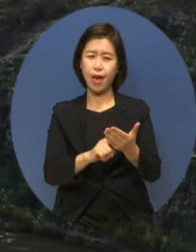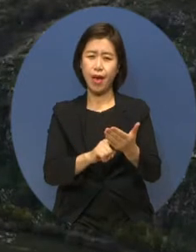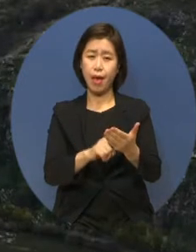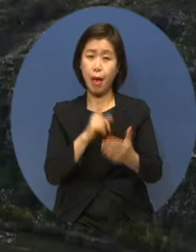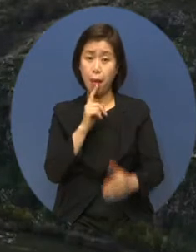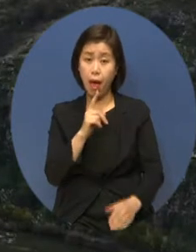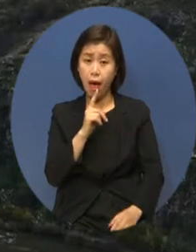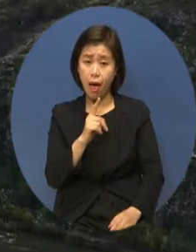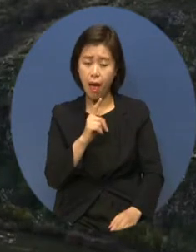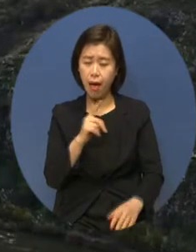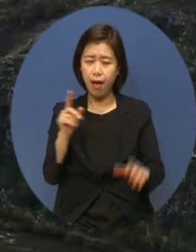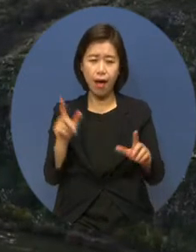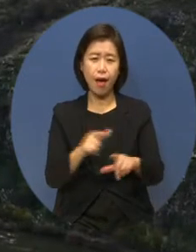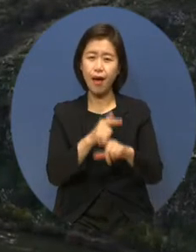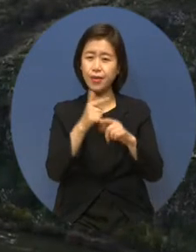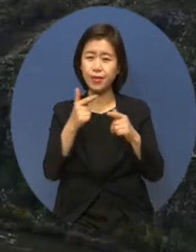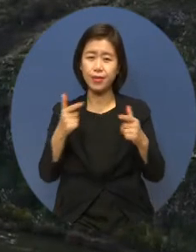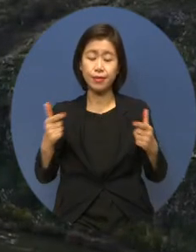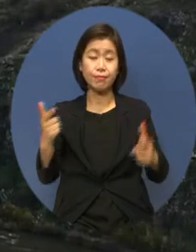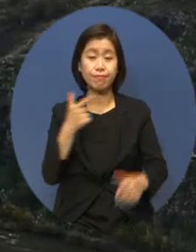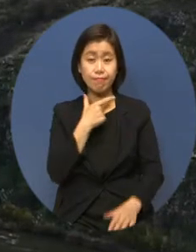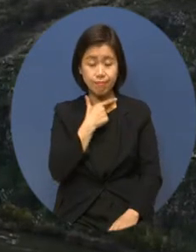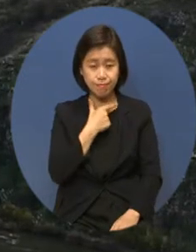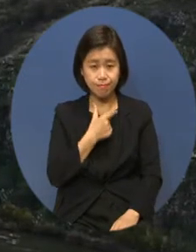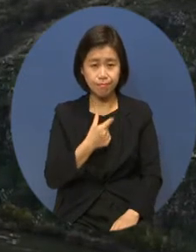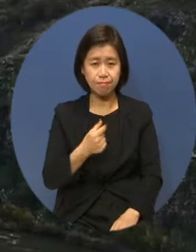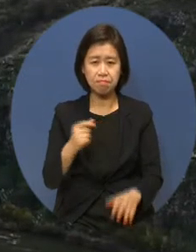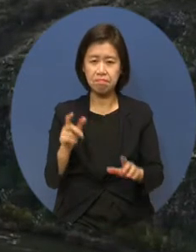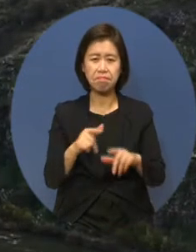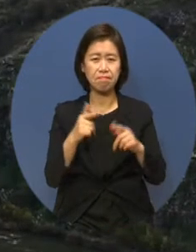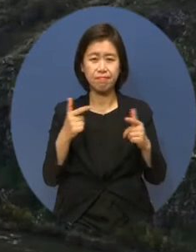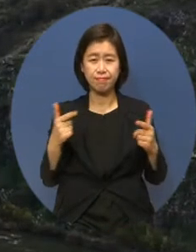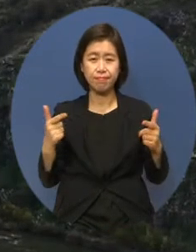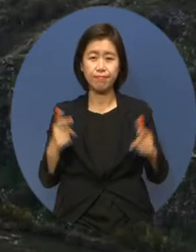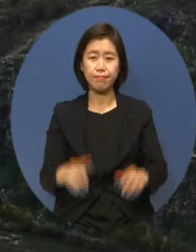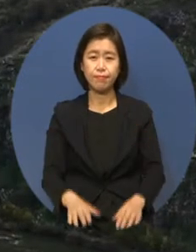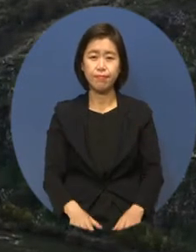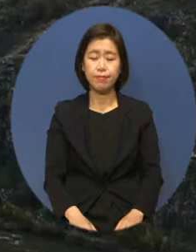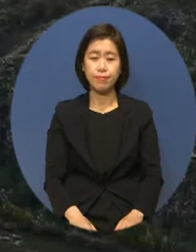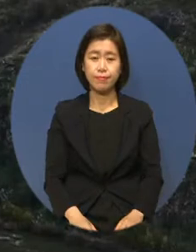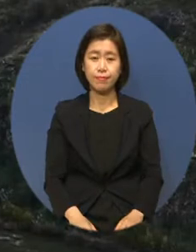아무렇지 않게 말하고 싶지는 않아